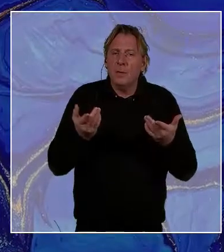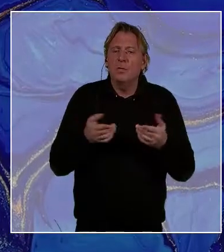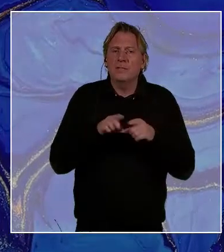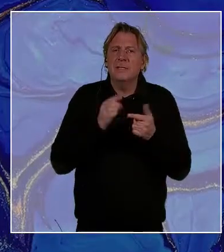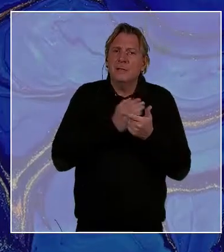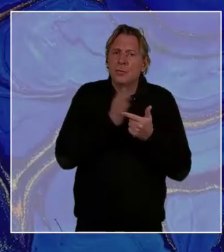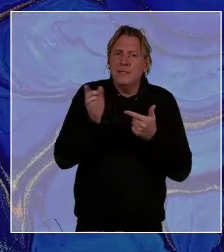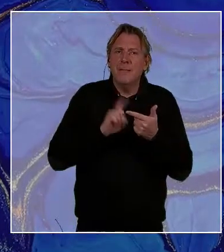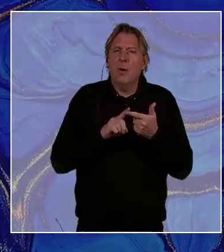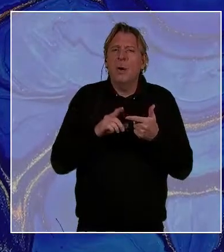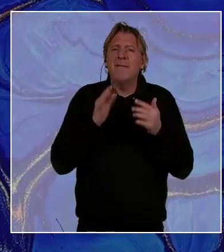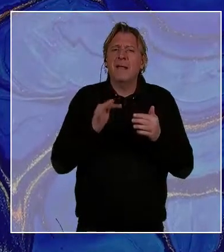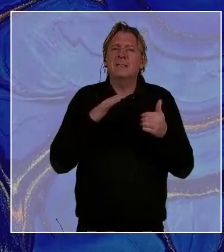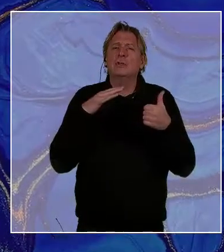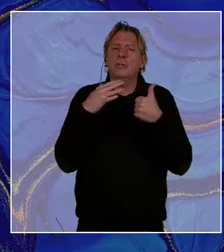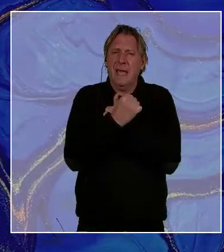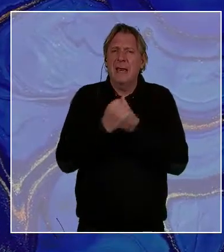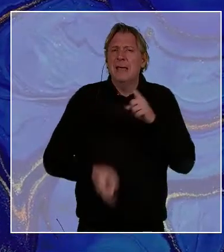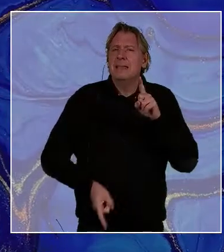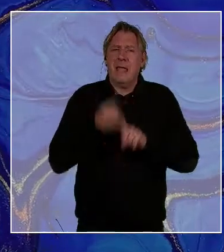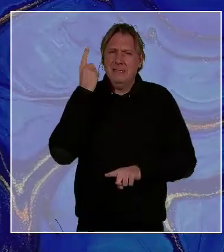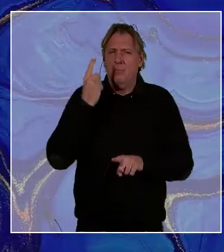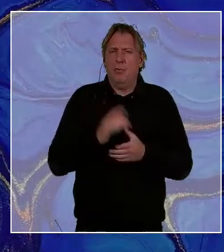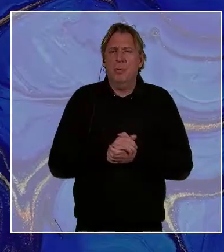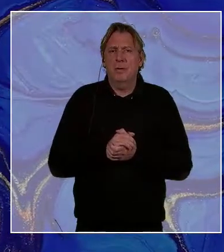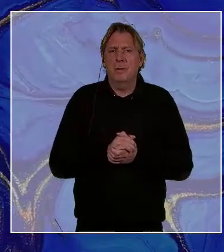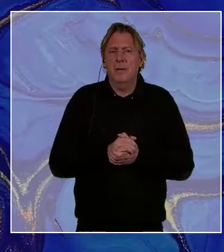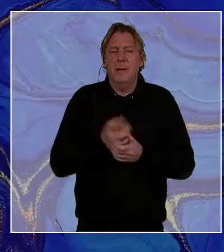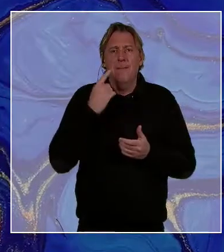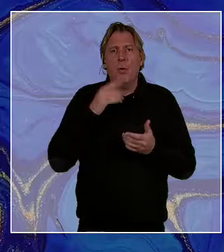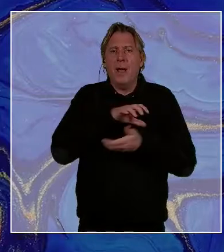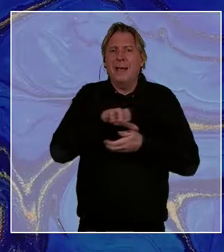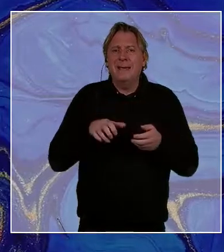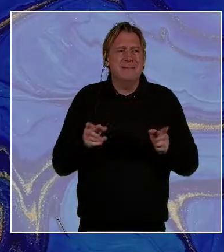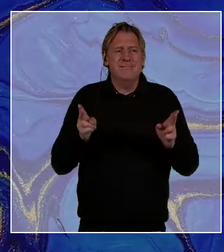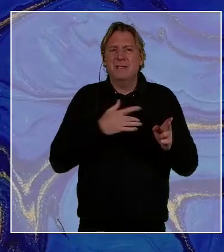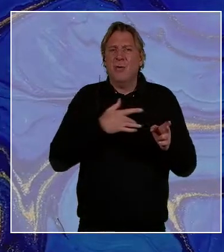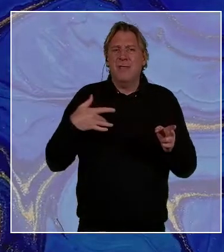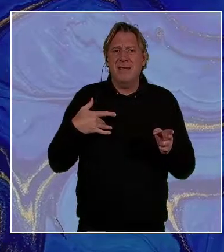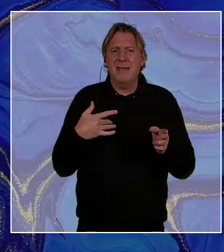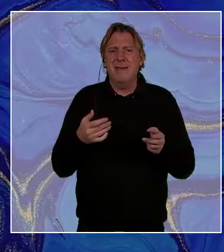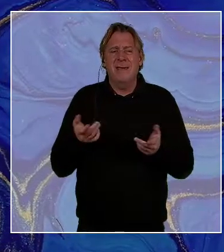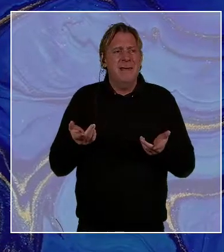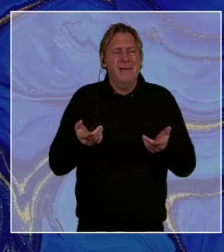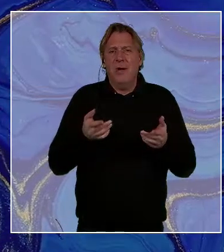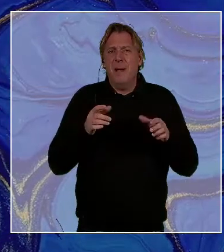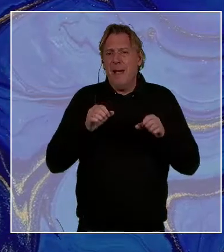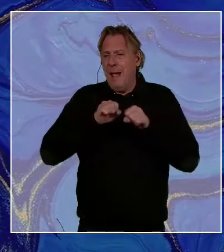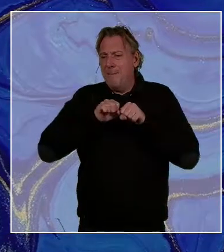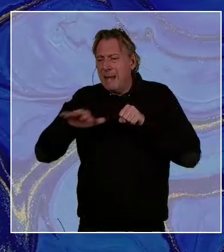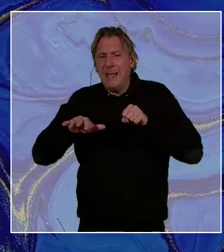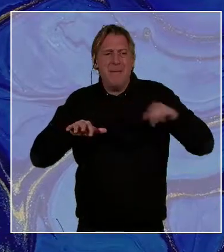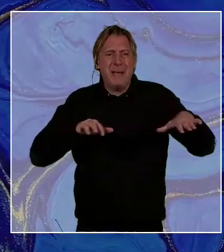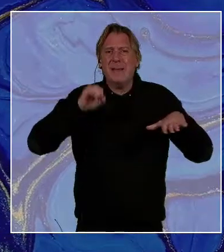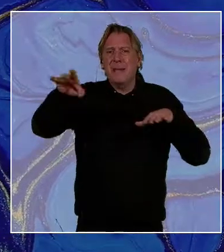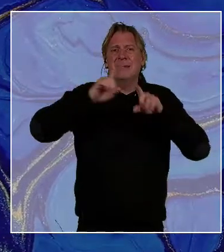importante parce que cette crise est asymétrique de par ses impacts sur les territoires et sur les différentes populations.